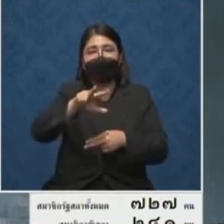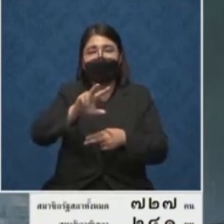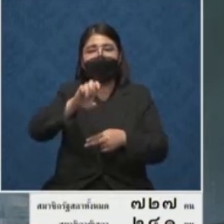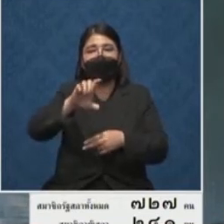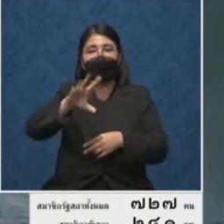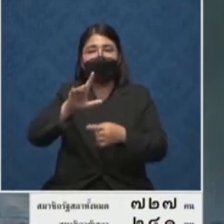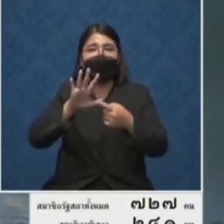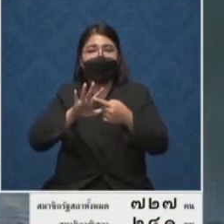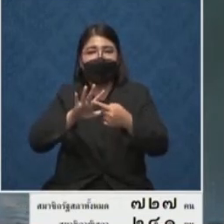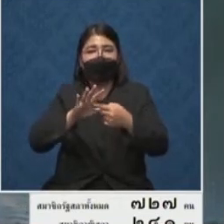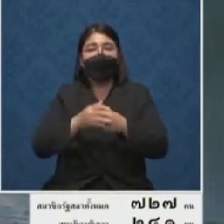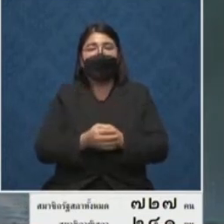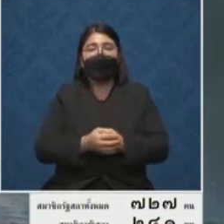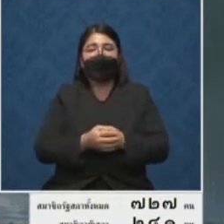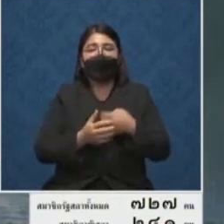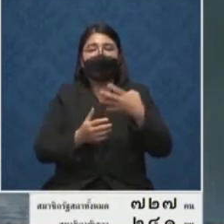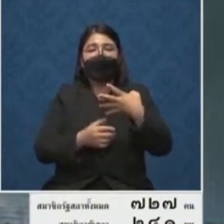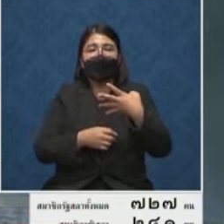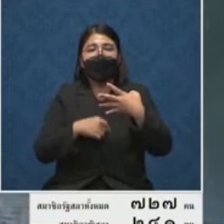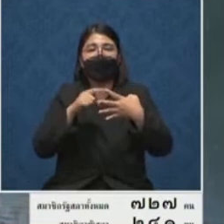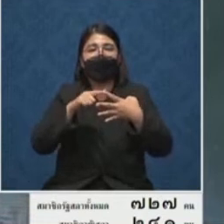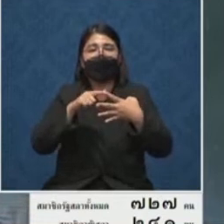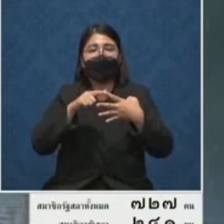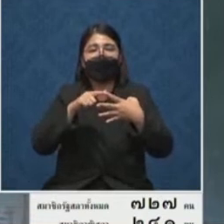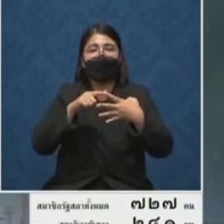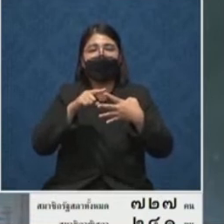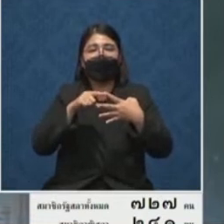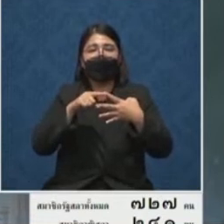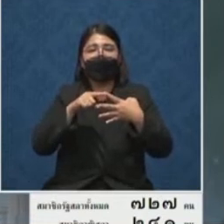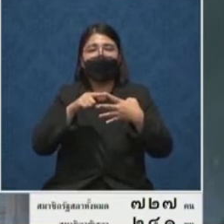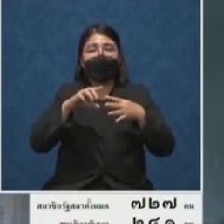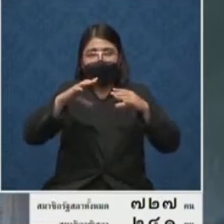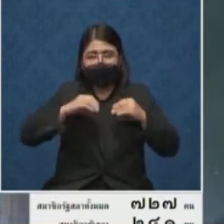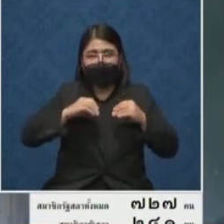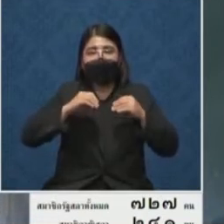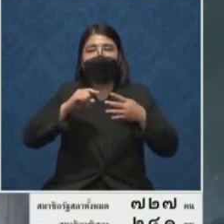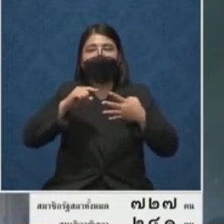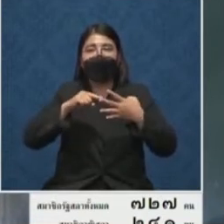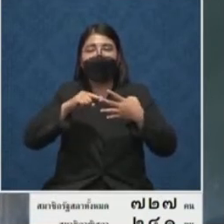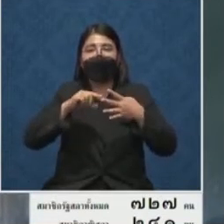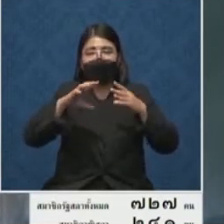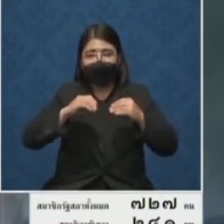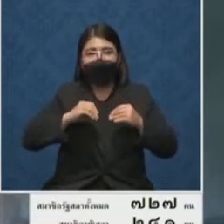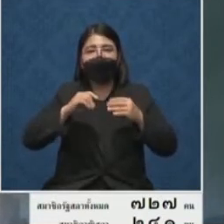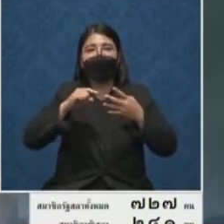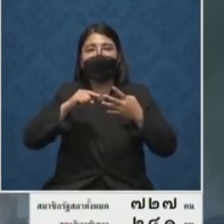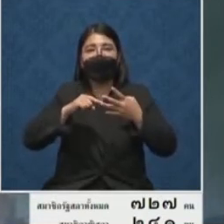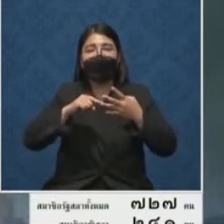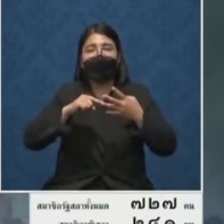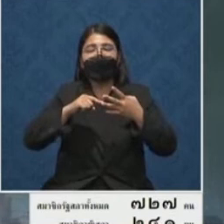683นายอภิชาเลิศพัชรกมล 1รับหลัก